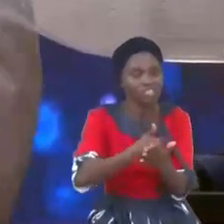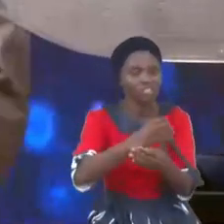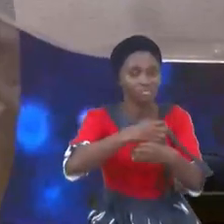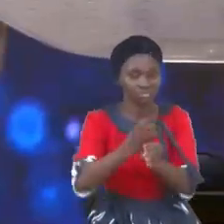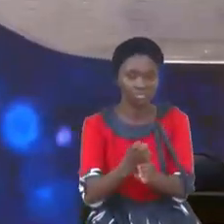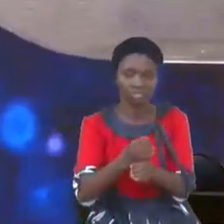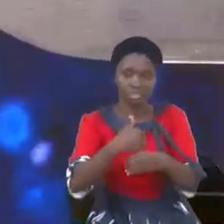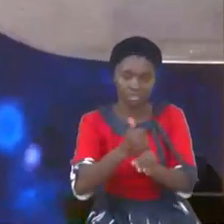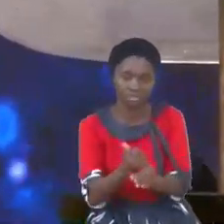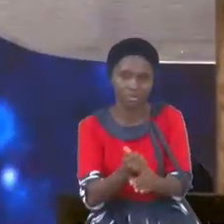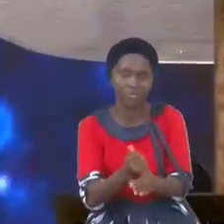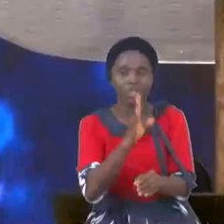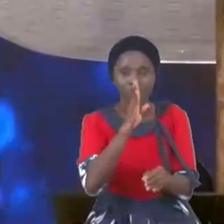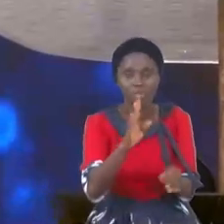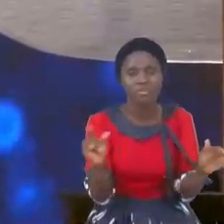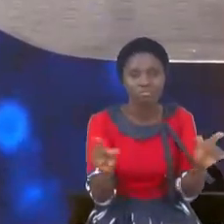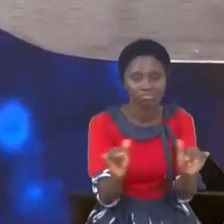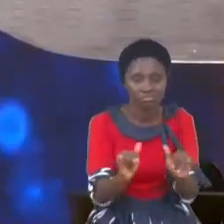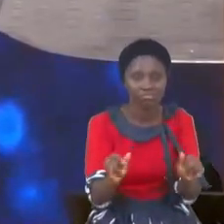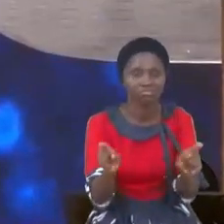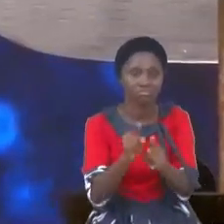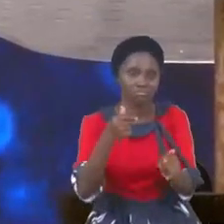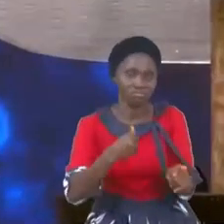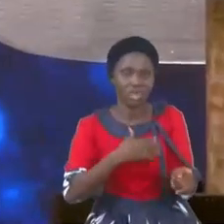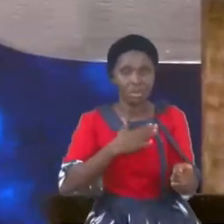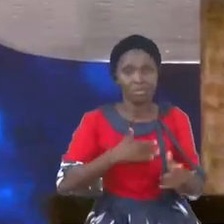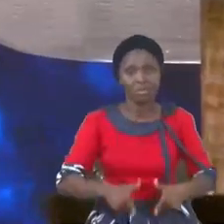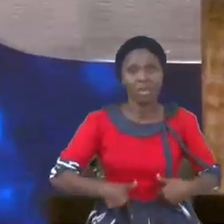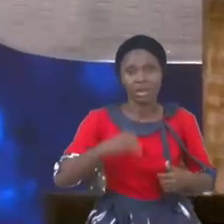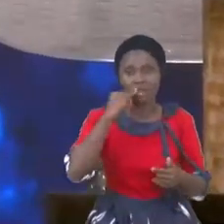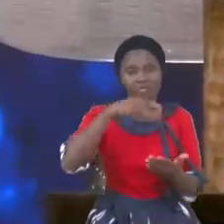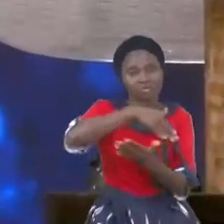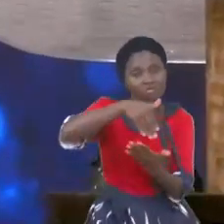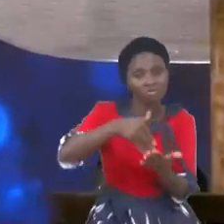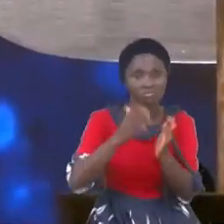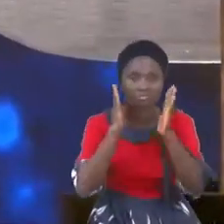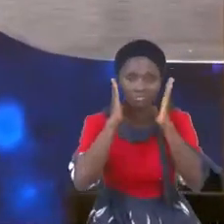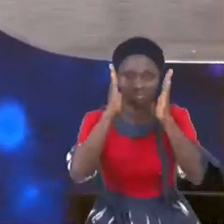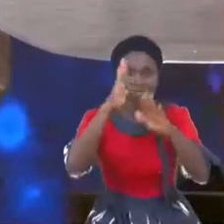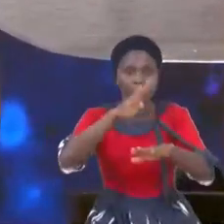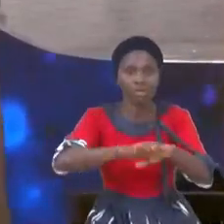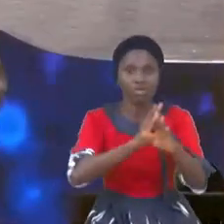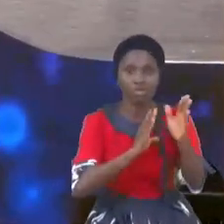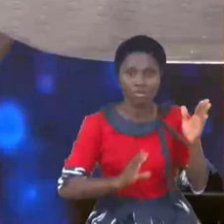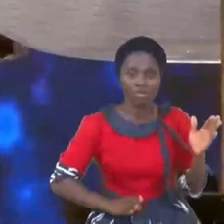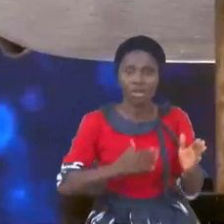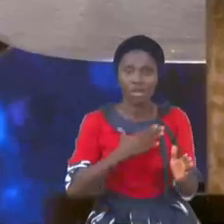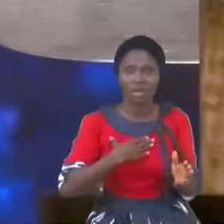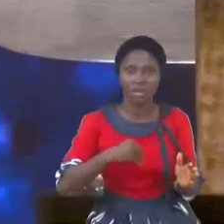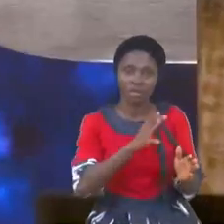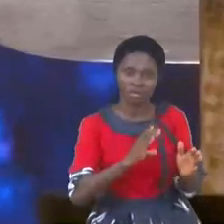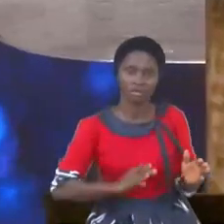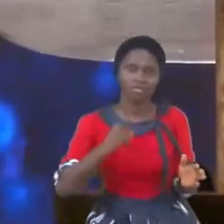Non, ma vie est centrée. Ma vie est focalisée sur Christ seul. Soyez comme